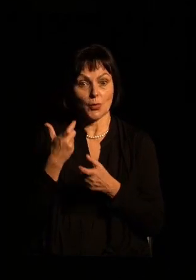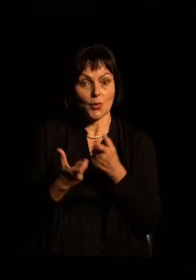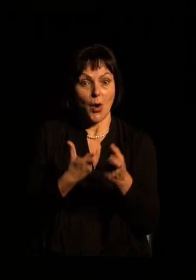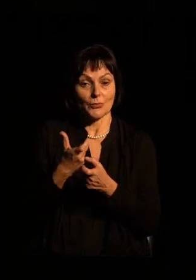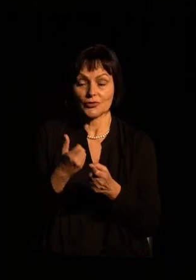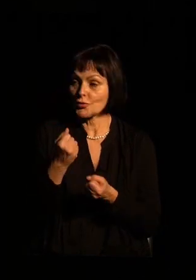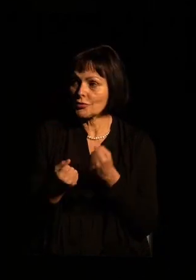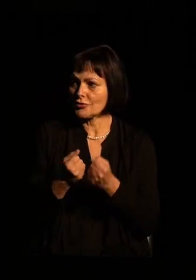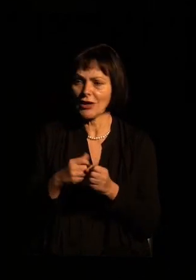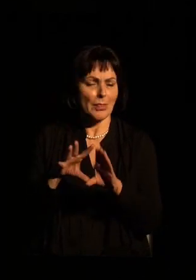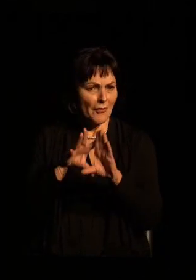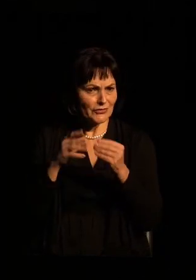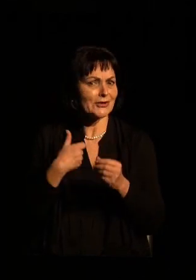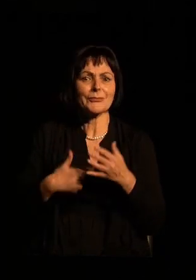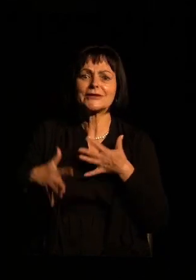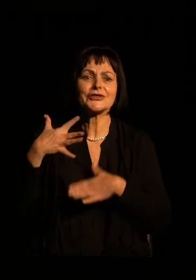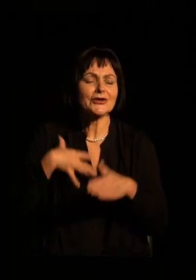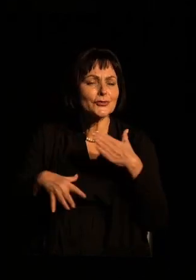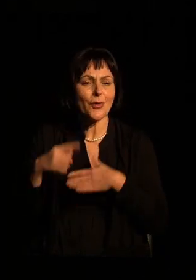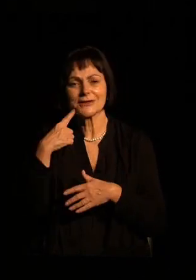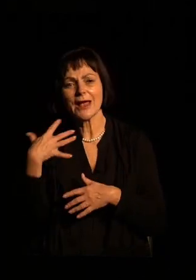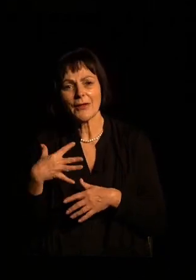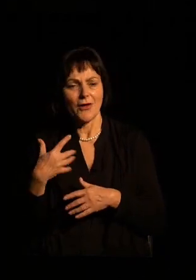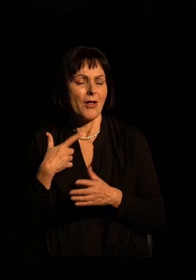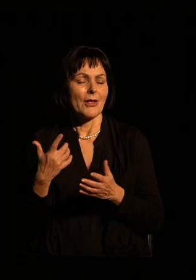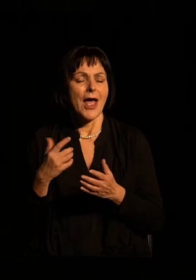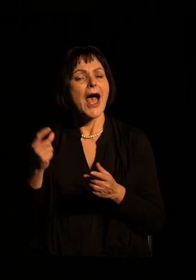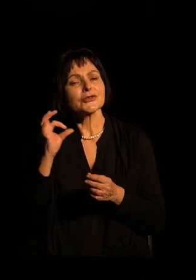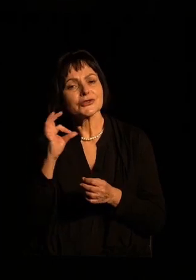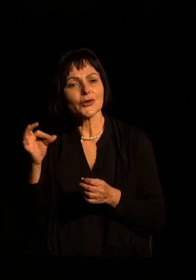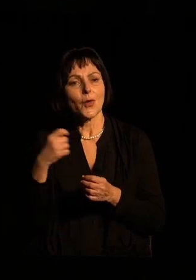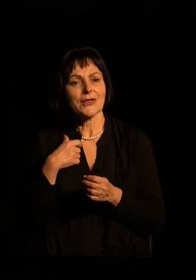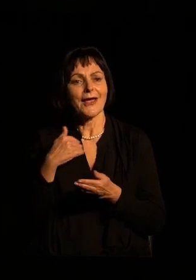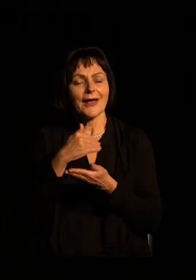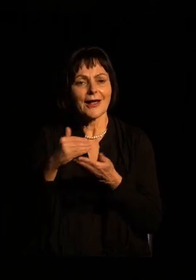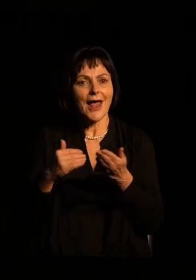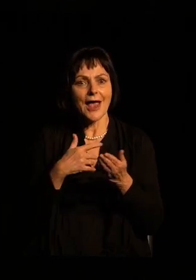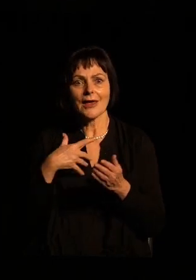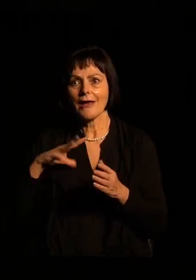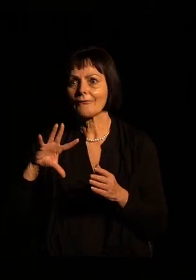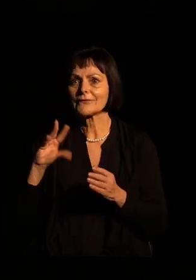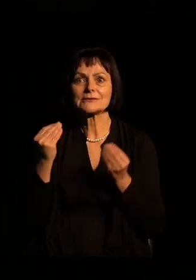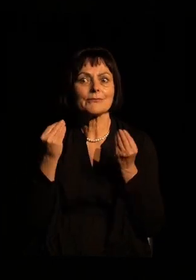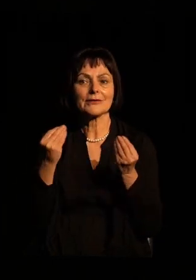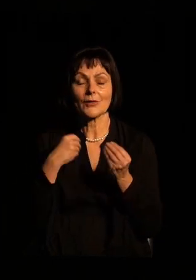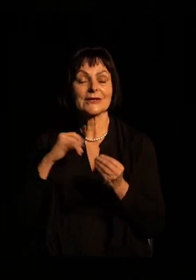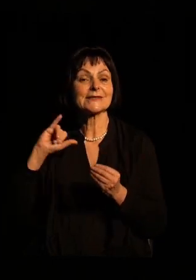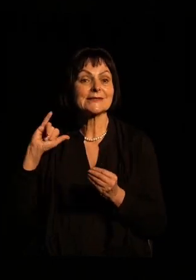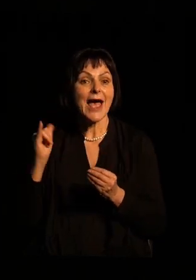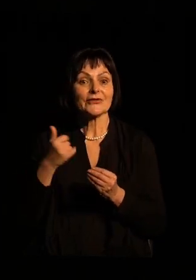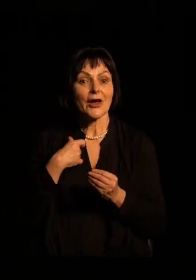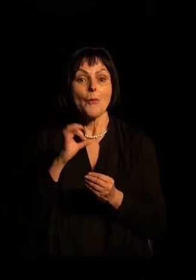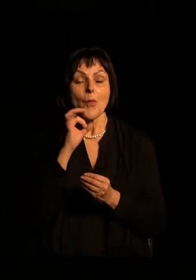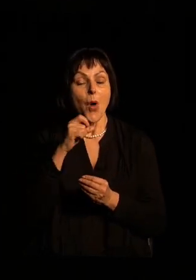robić takie trudności, ale wszystko to mnie cieszyło bez względu na to, gdzie, a szczególnie właśnie takie kraje egzotyczne, o których zawsze